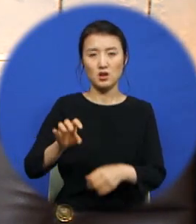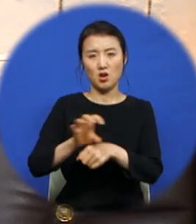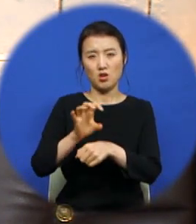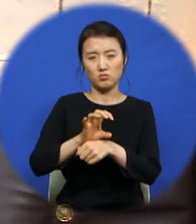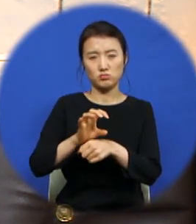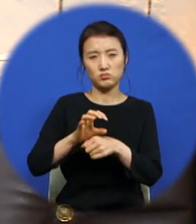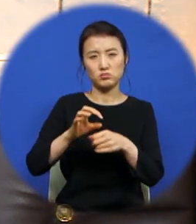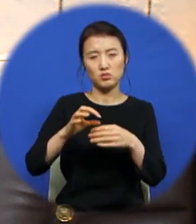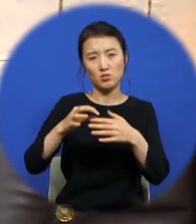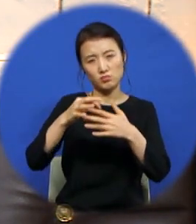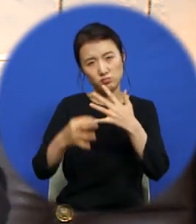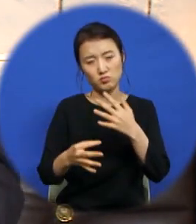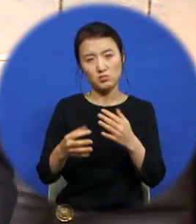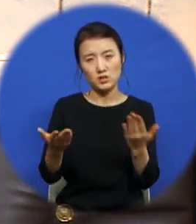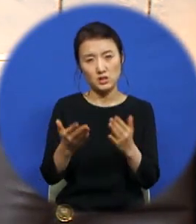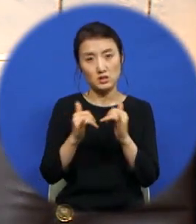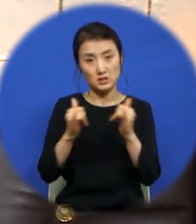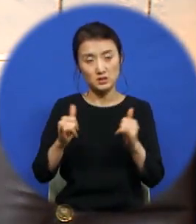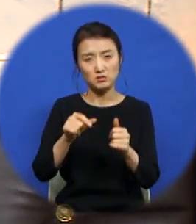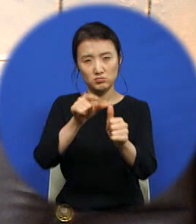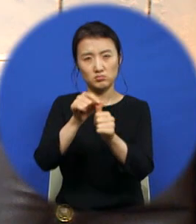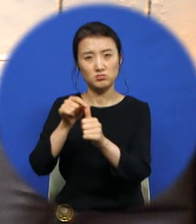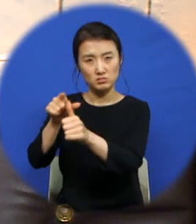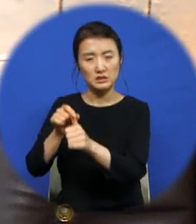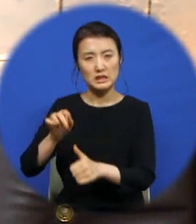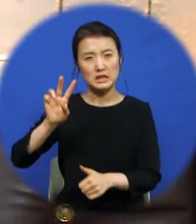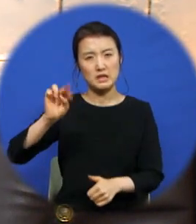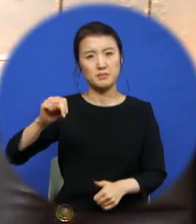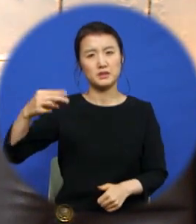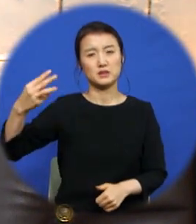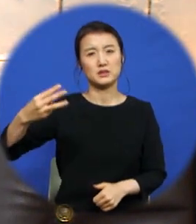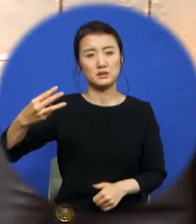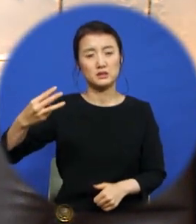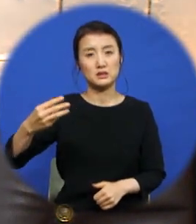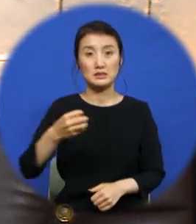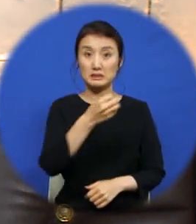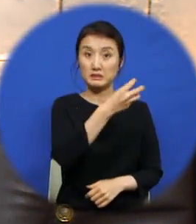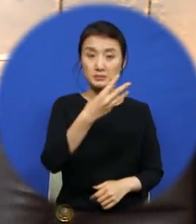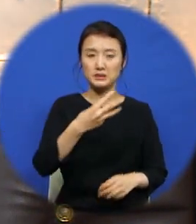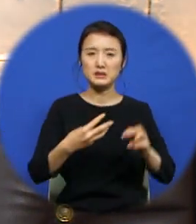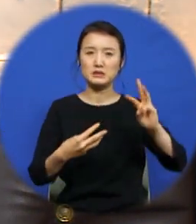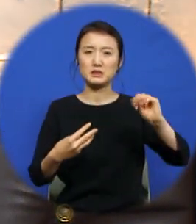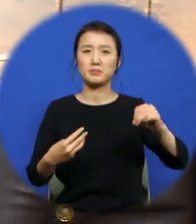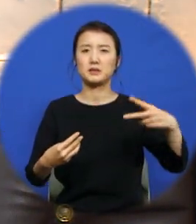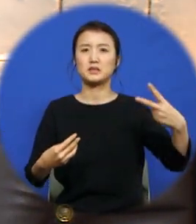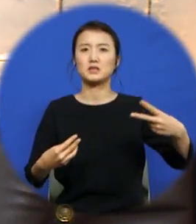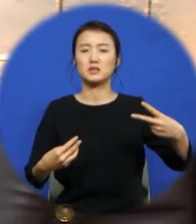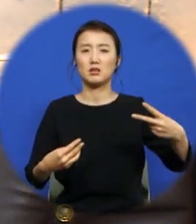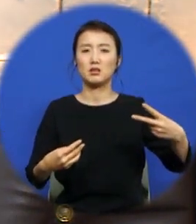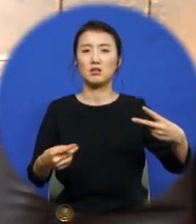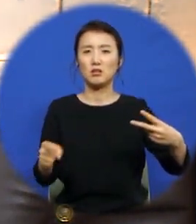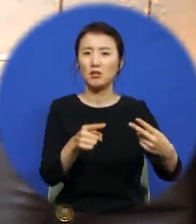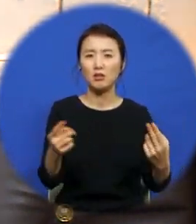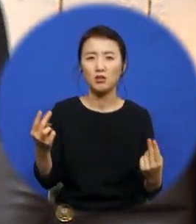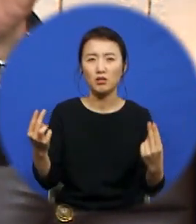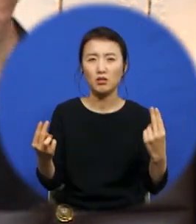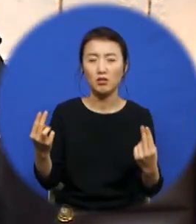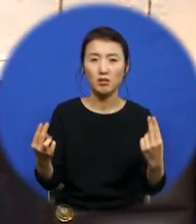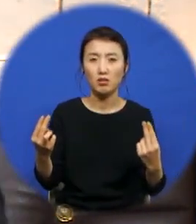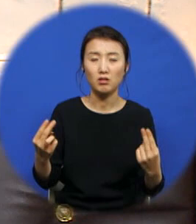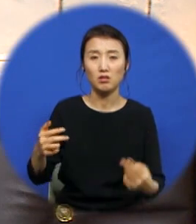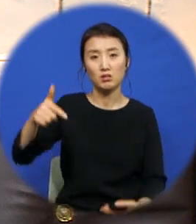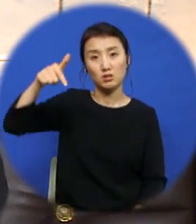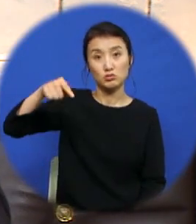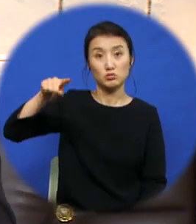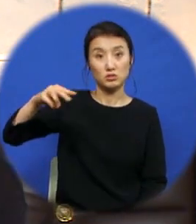입니다 1군 3만 2000명 이에요 삼성전자가 삼성전자 3만 2000명 가운데 구글의